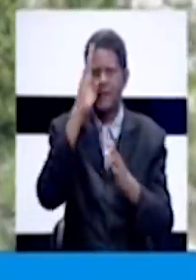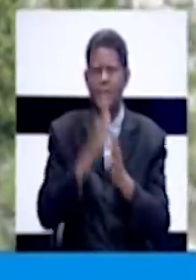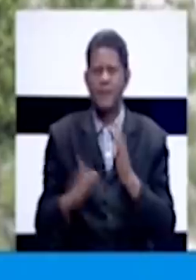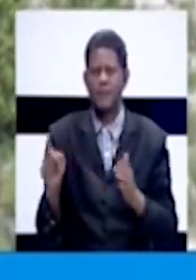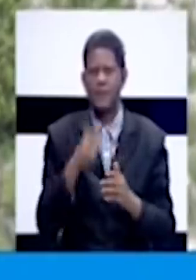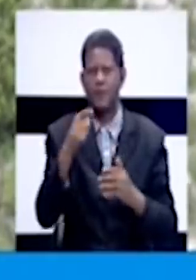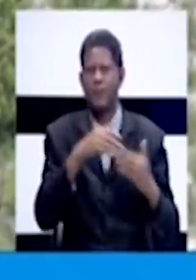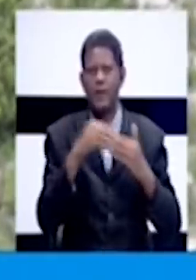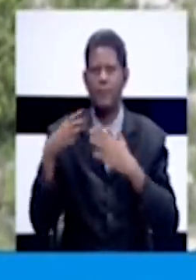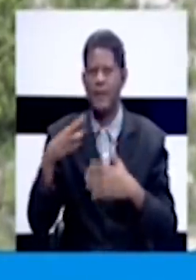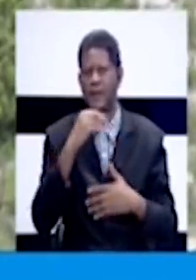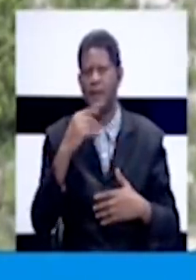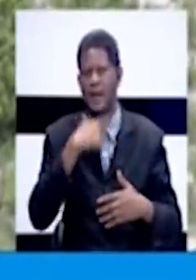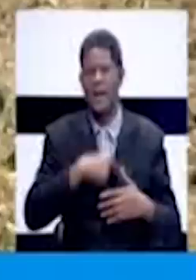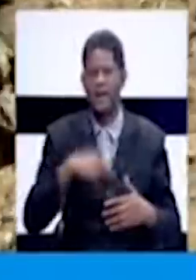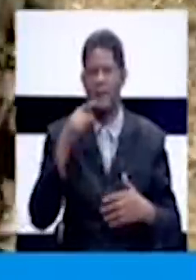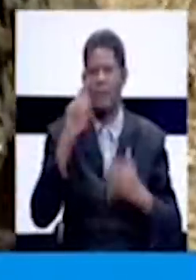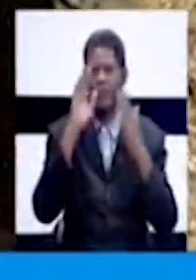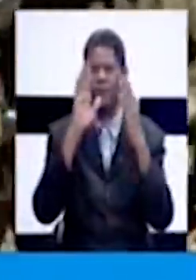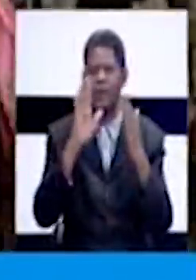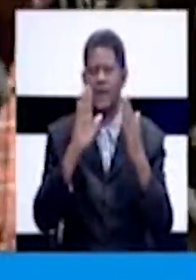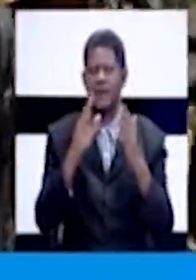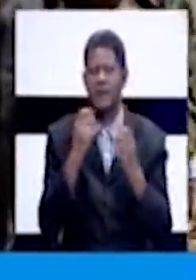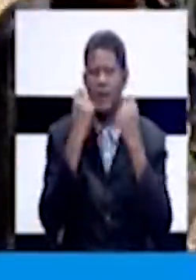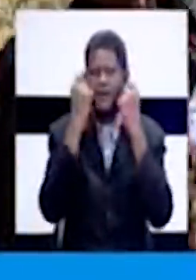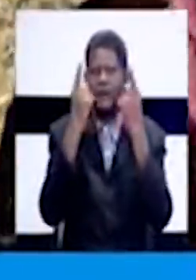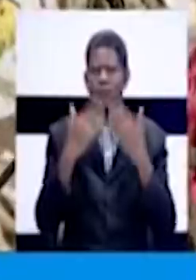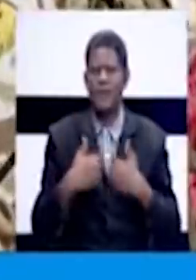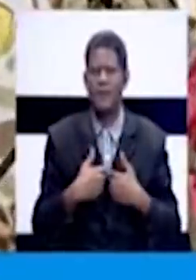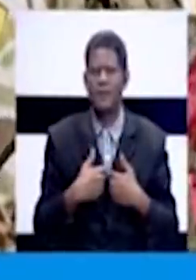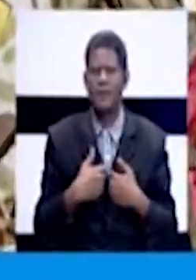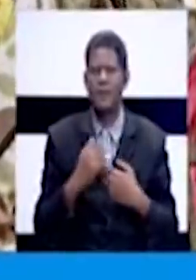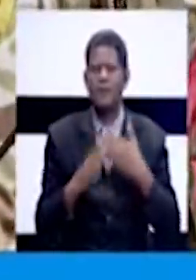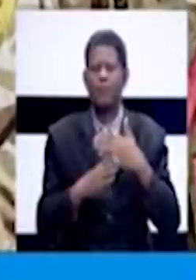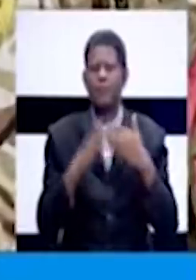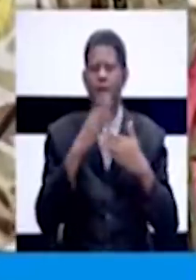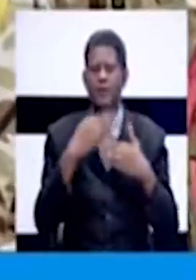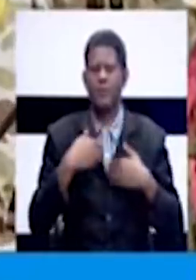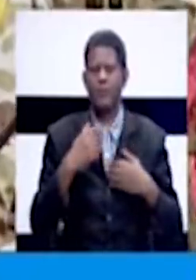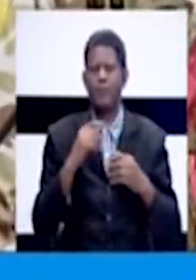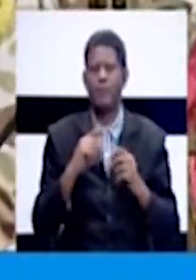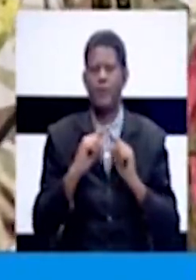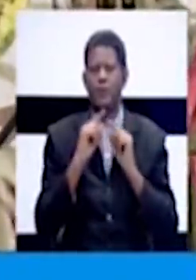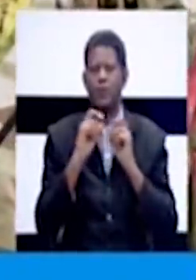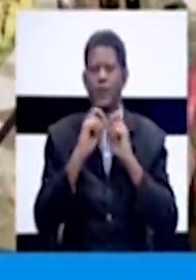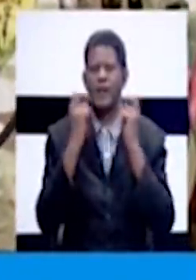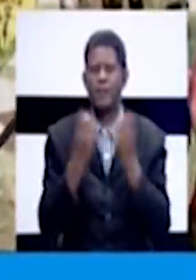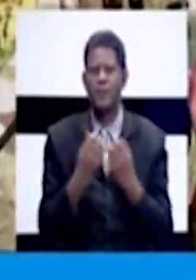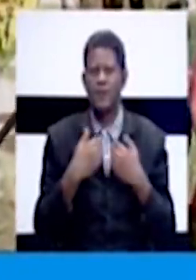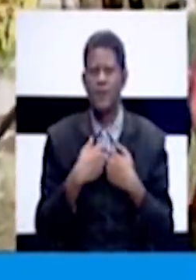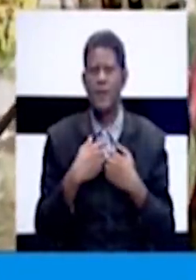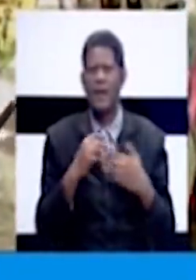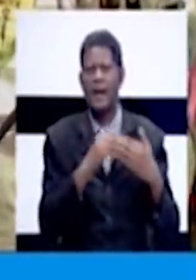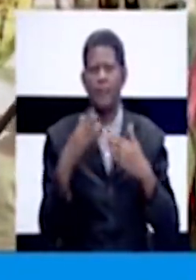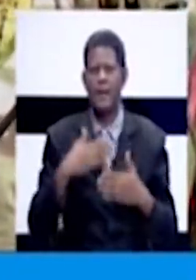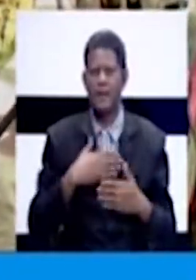أتم أمرارحان أوالاتن أتم قمبارات أردي أمالو ببدرج يزلو ببمحاورو ودبا حيرينا أمرارحان